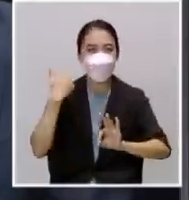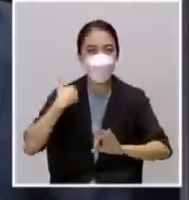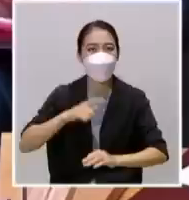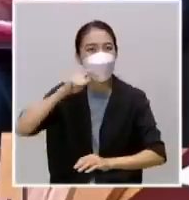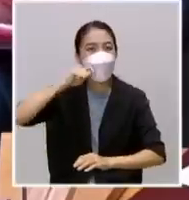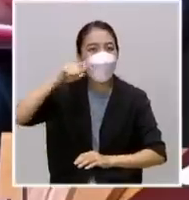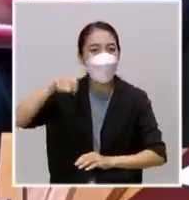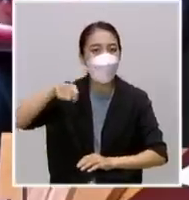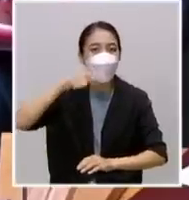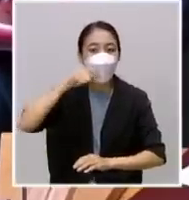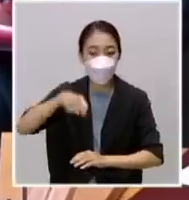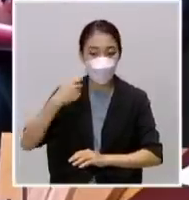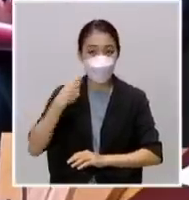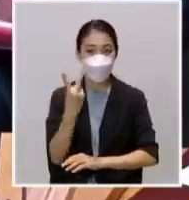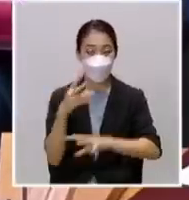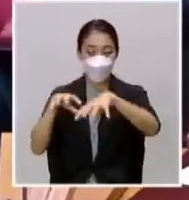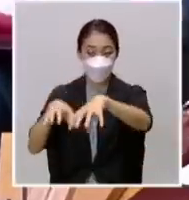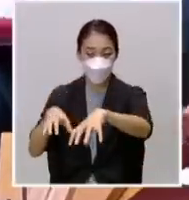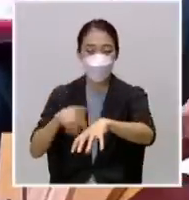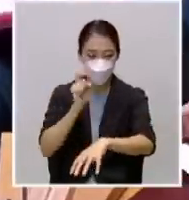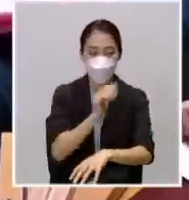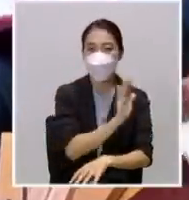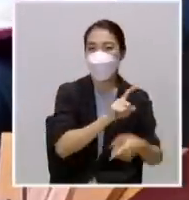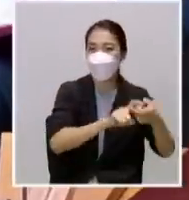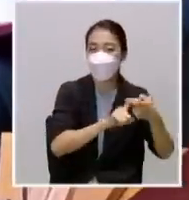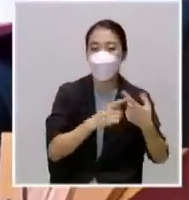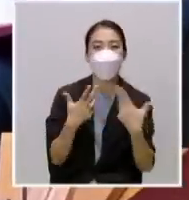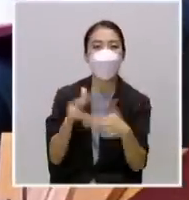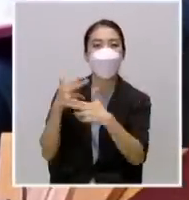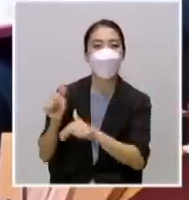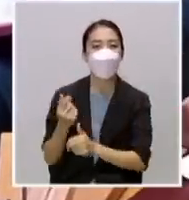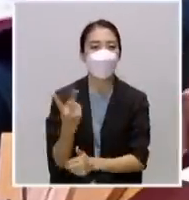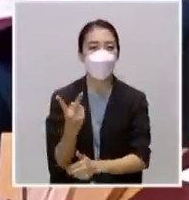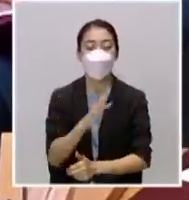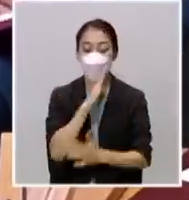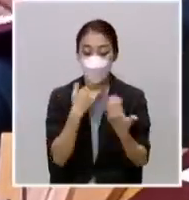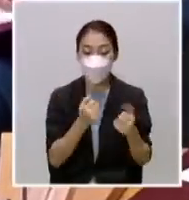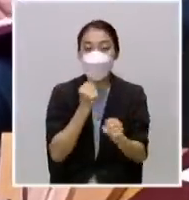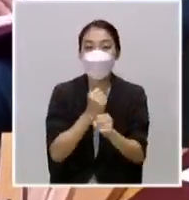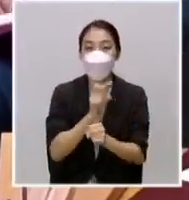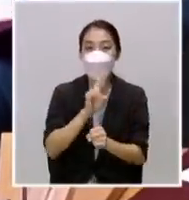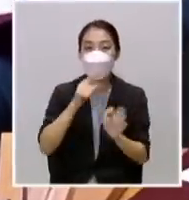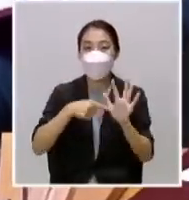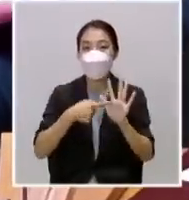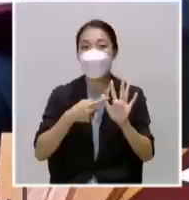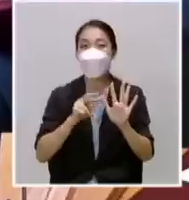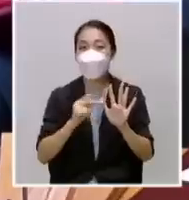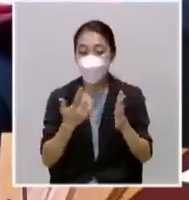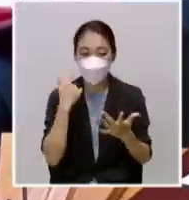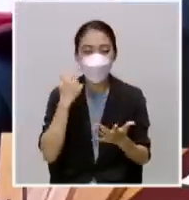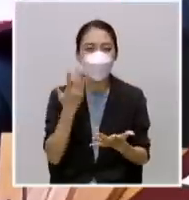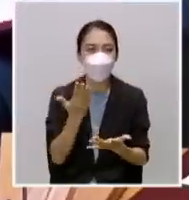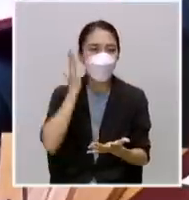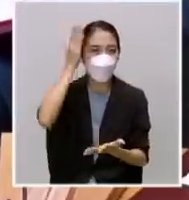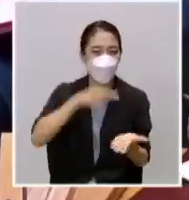อกราชด้วยขั้นตอนหลังจากนี้นะคะร่างมตินี้จะถูกส่งไปยังสมัชชาใหญ่สหประชาชาติหรือว่า